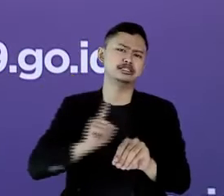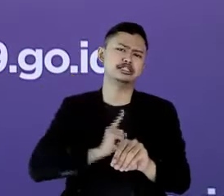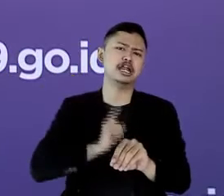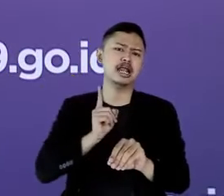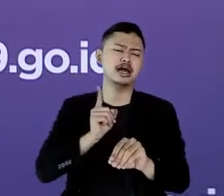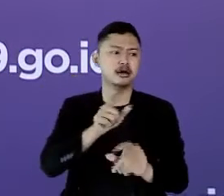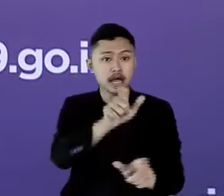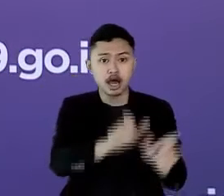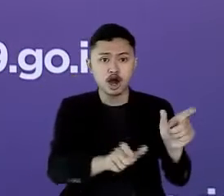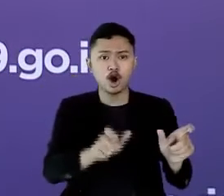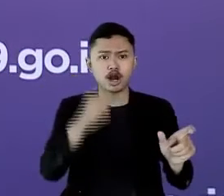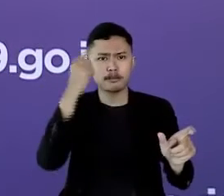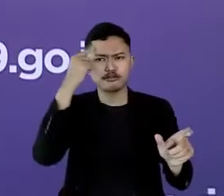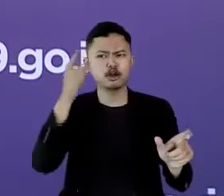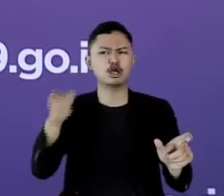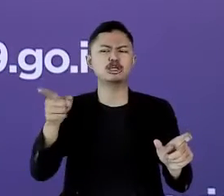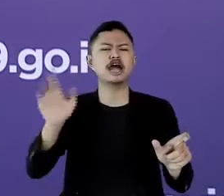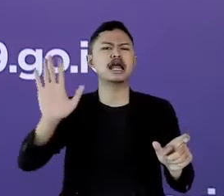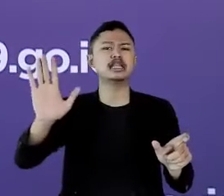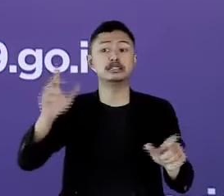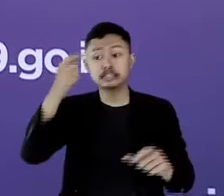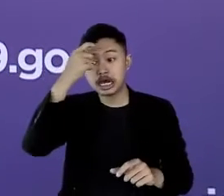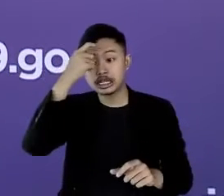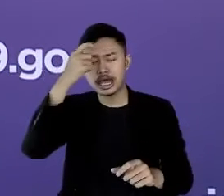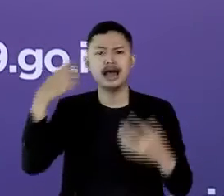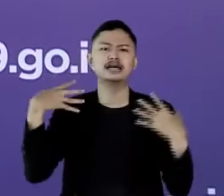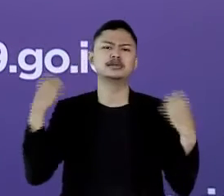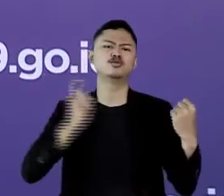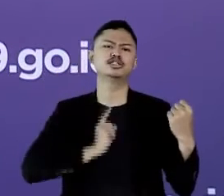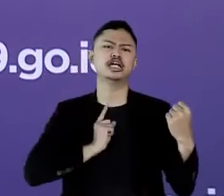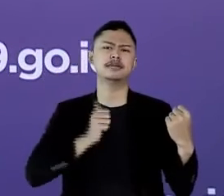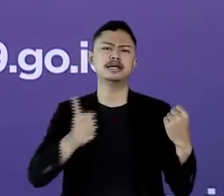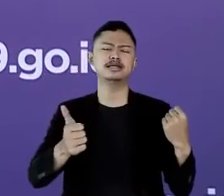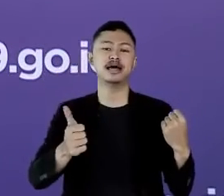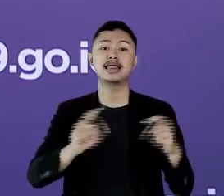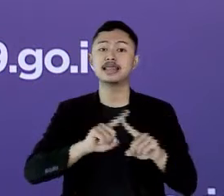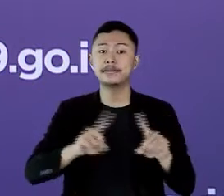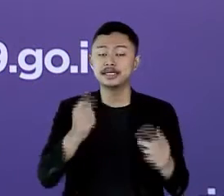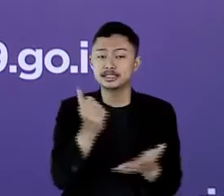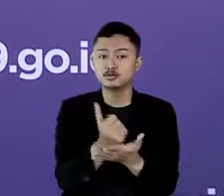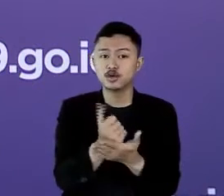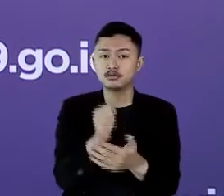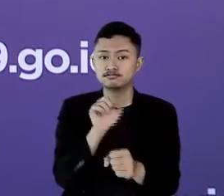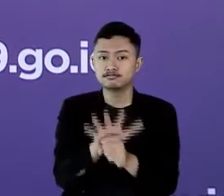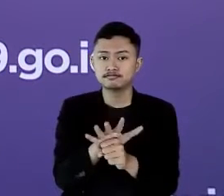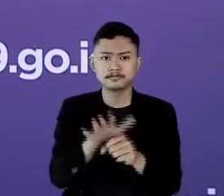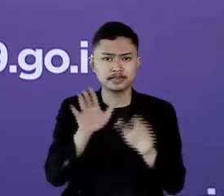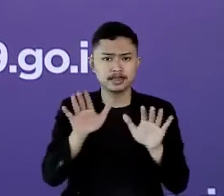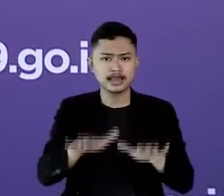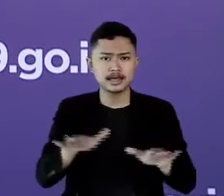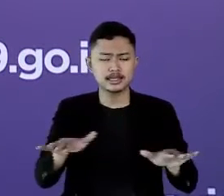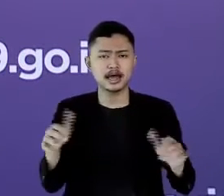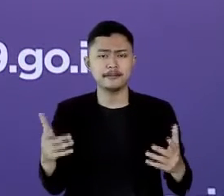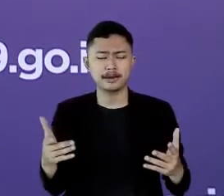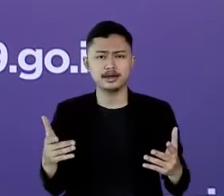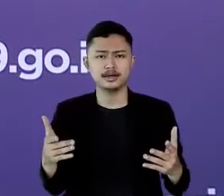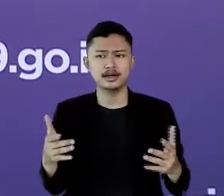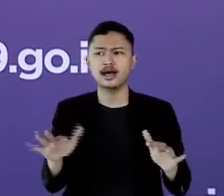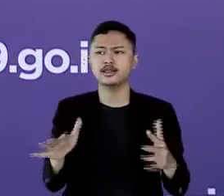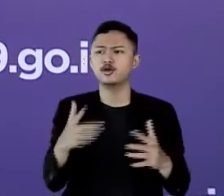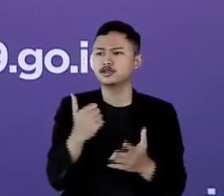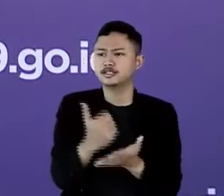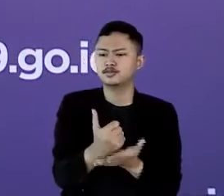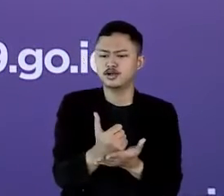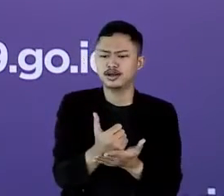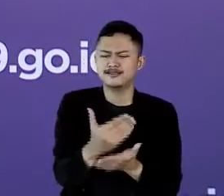Banyak orang yang juga sembuh, tapi sebetulnya apa yang menjadi concern dari keberadaan virus ini dan atau pandemi ini dan seperti